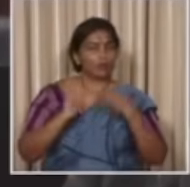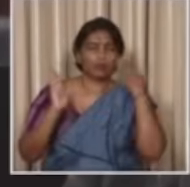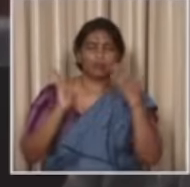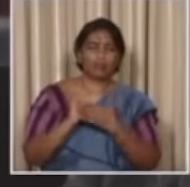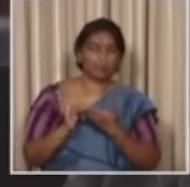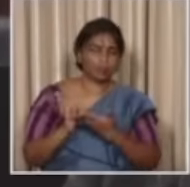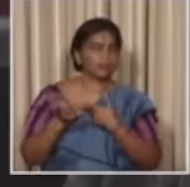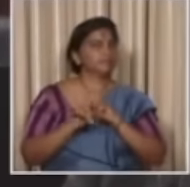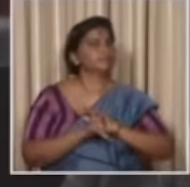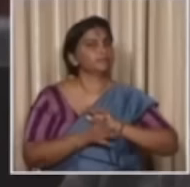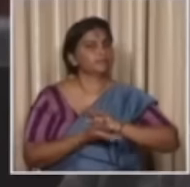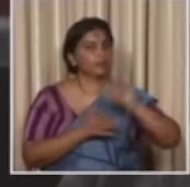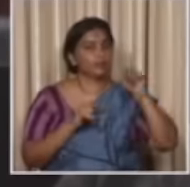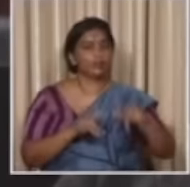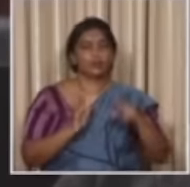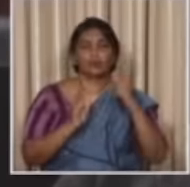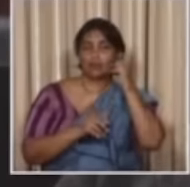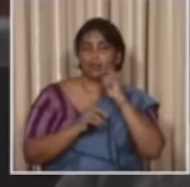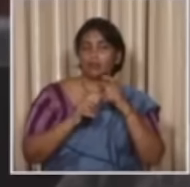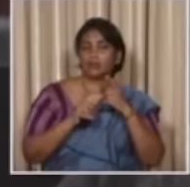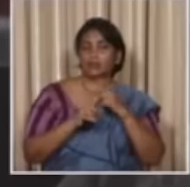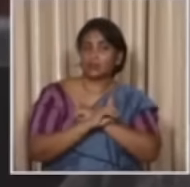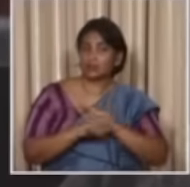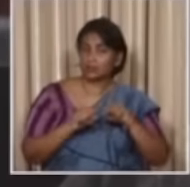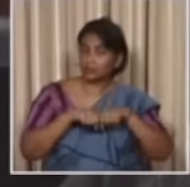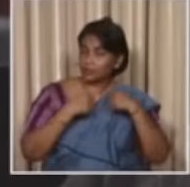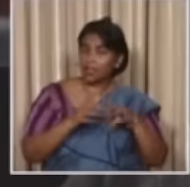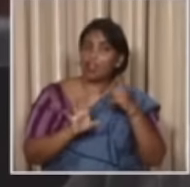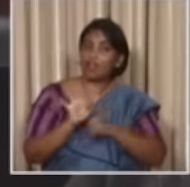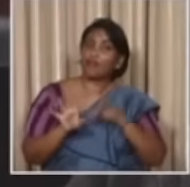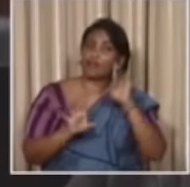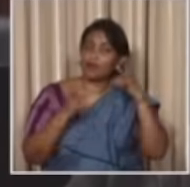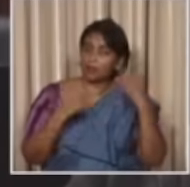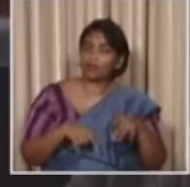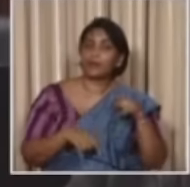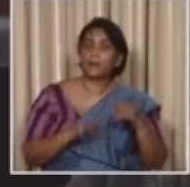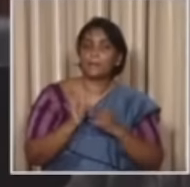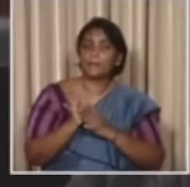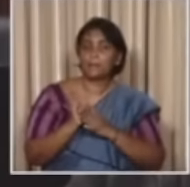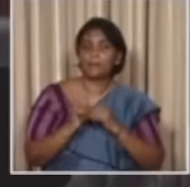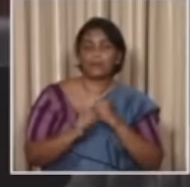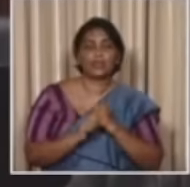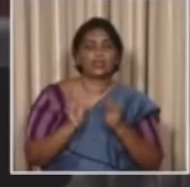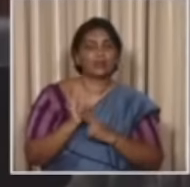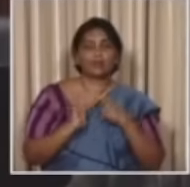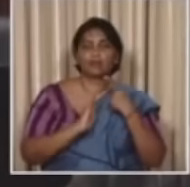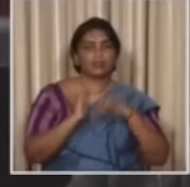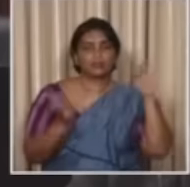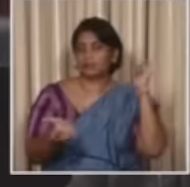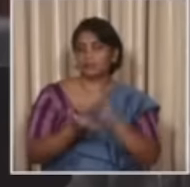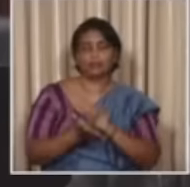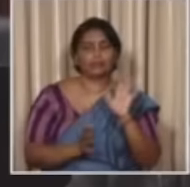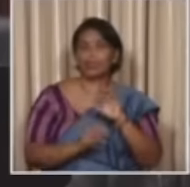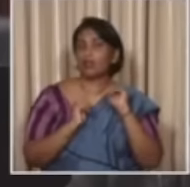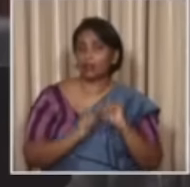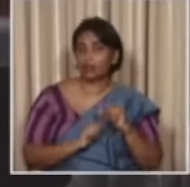රට අත්හැරලා ගියා. අද කොටි ත්‍රස්තවාදී අවසන් වෙලා වසර 15ක් ගත වෙලා තියෙනවා. මේජර් නිලාම් තවමත් අපේ රටට ආවේ නැහැ.